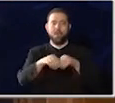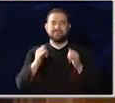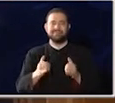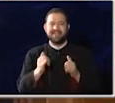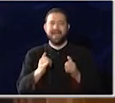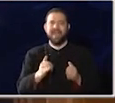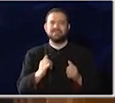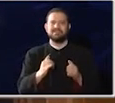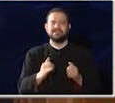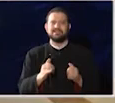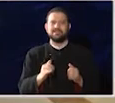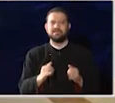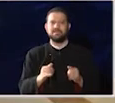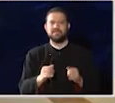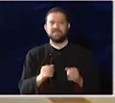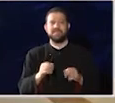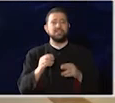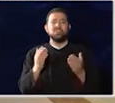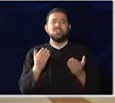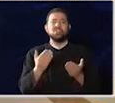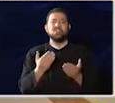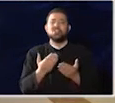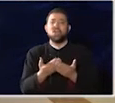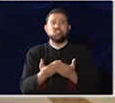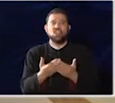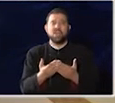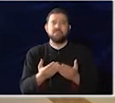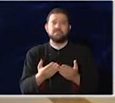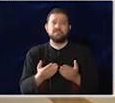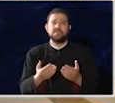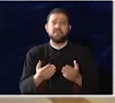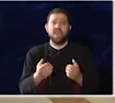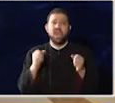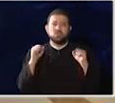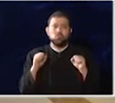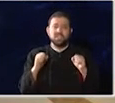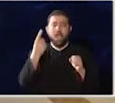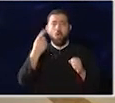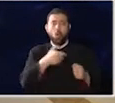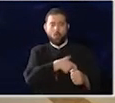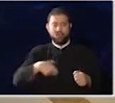la stigmatizarea suferinței. De ce ar purta vreo vină